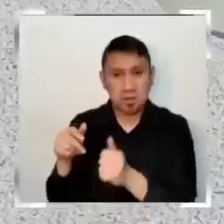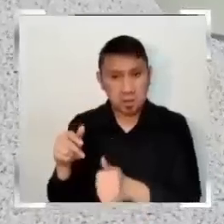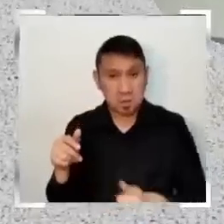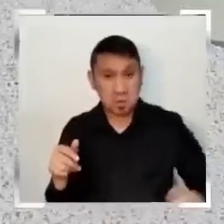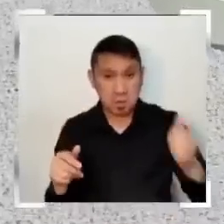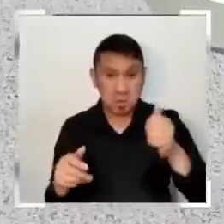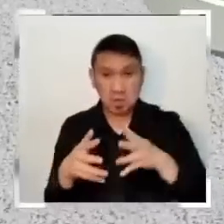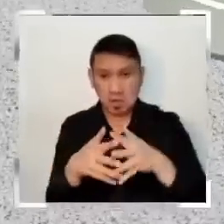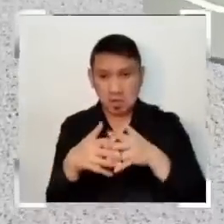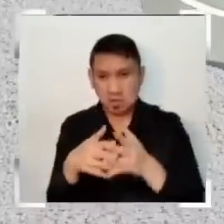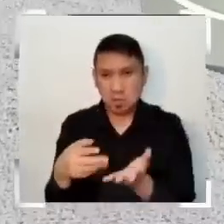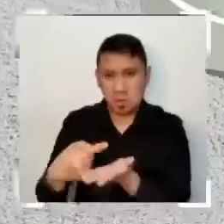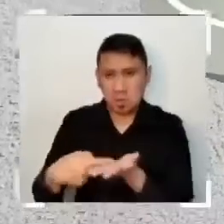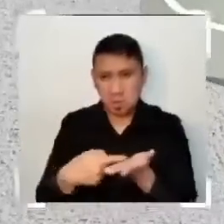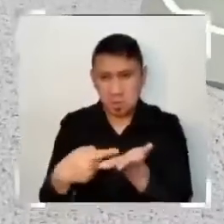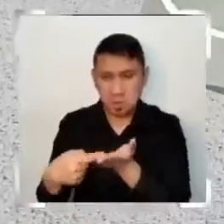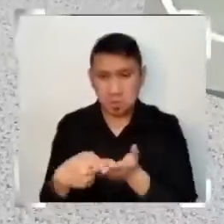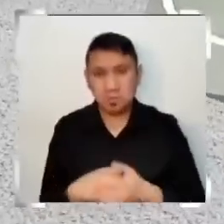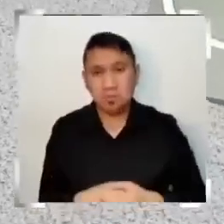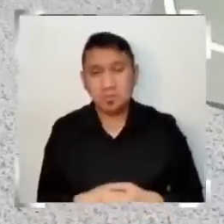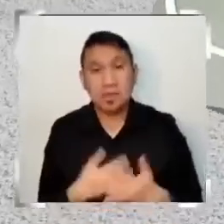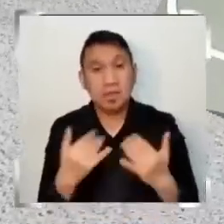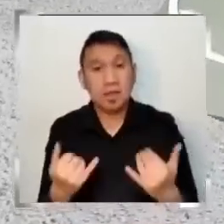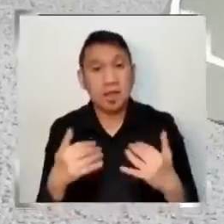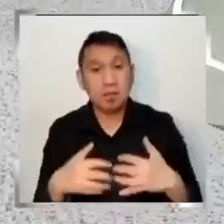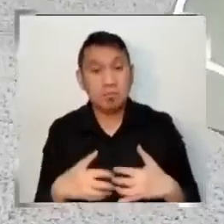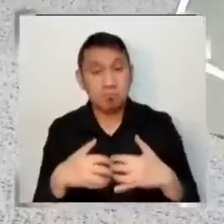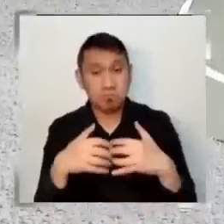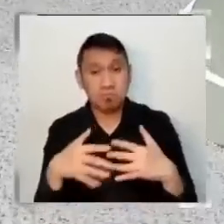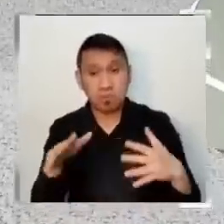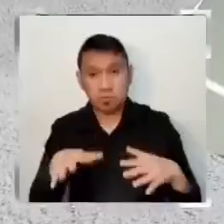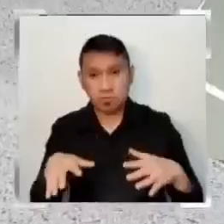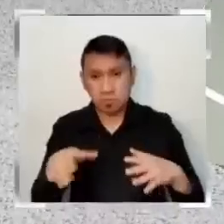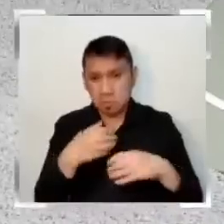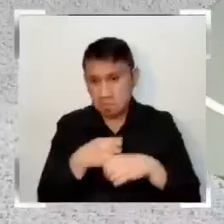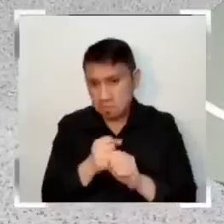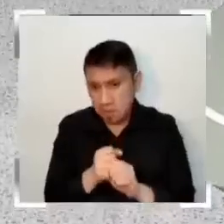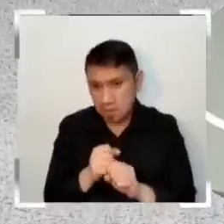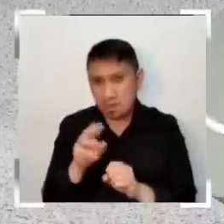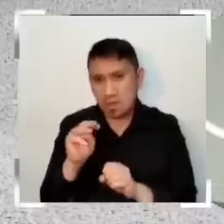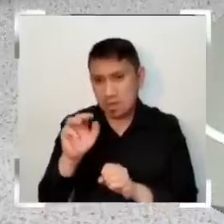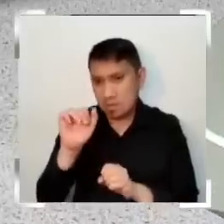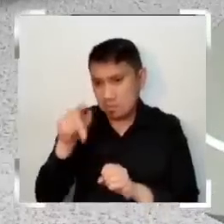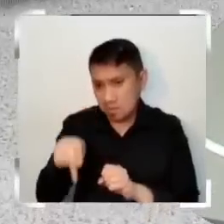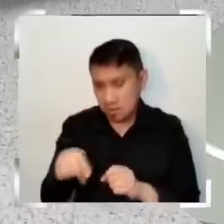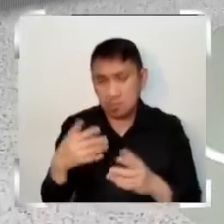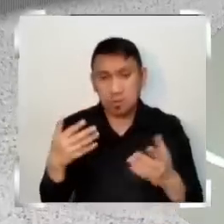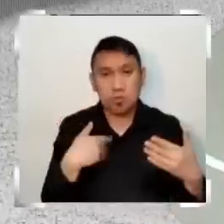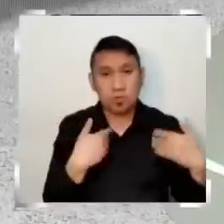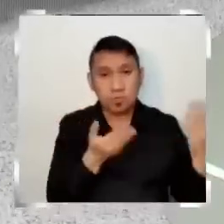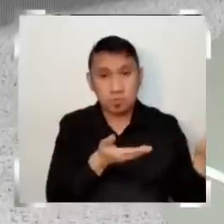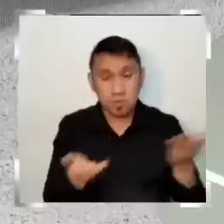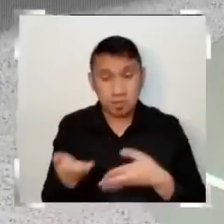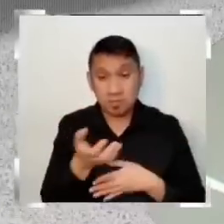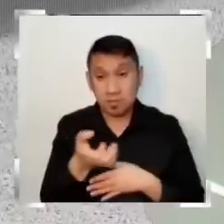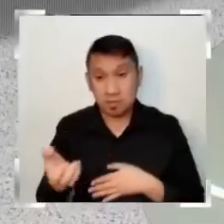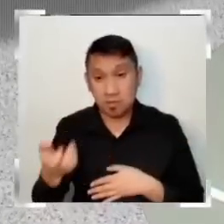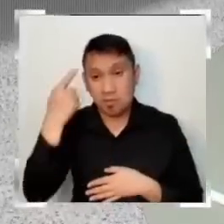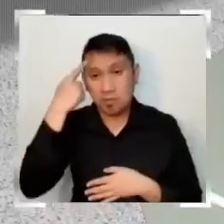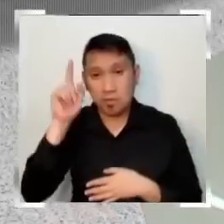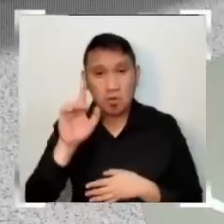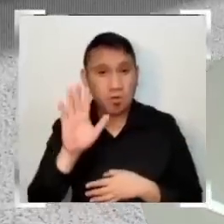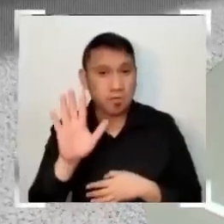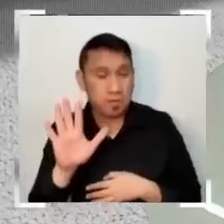South China Sea. Bubuo rin ang roadmap para maghatid ang Amerika ng defense equipment sa Pilipinas sa loob ng 5 hanggang 10